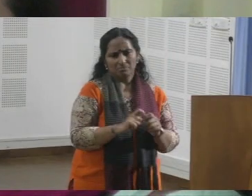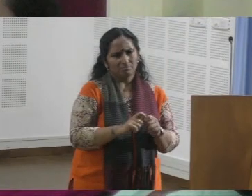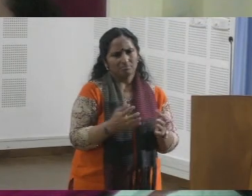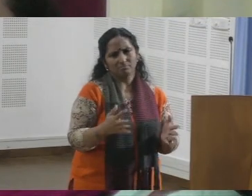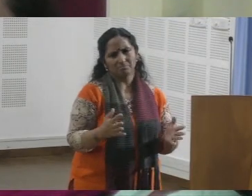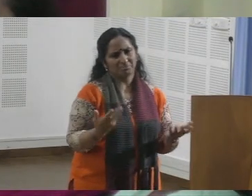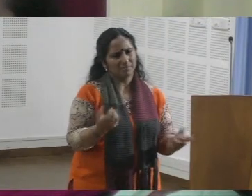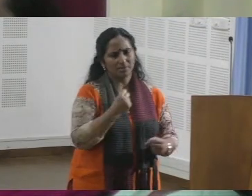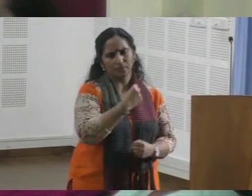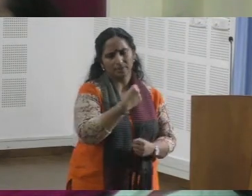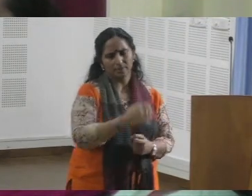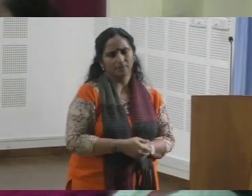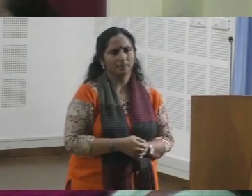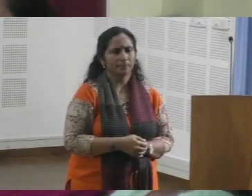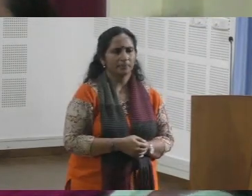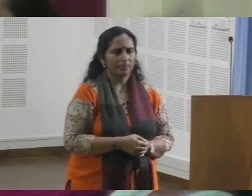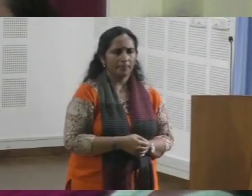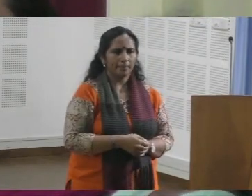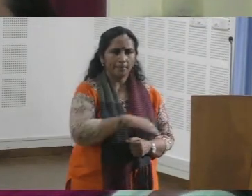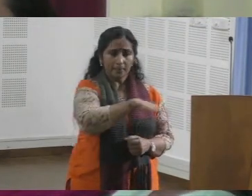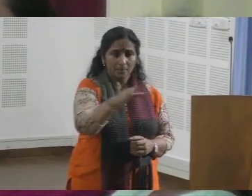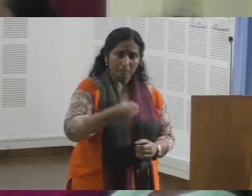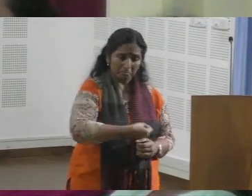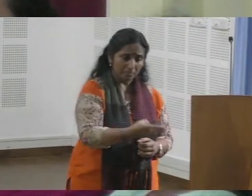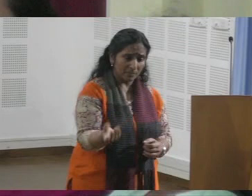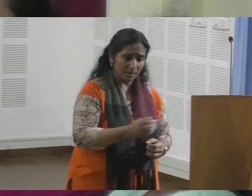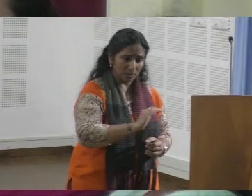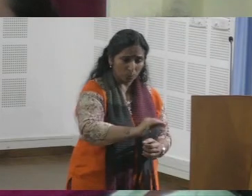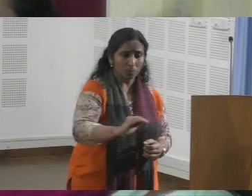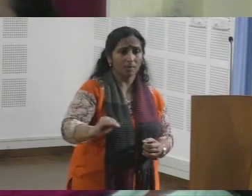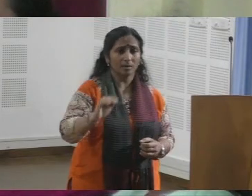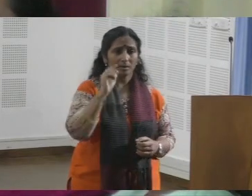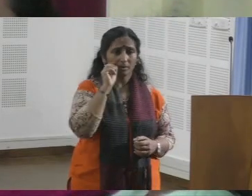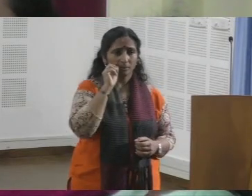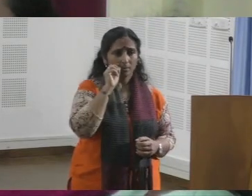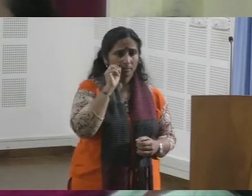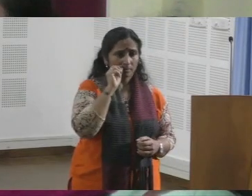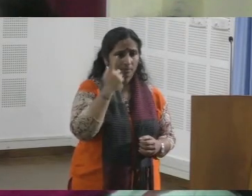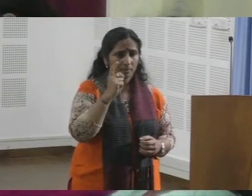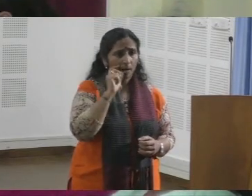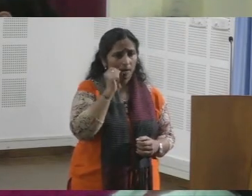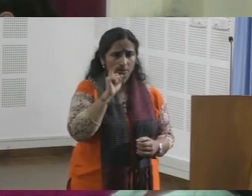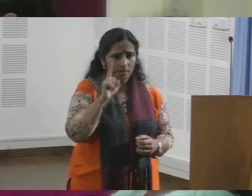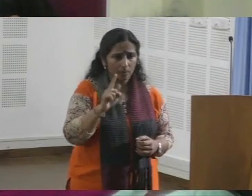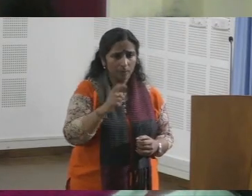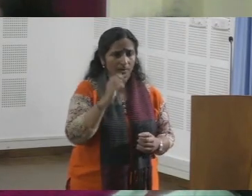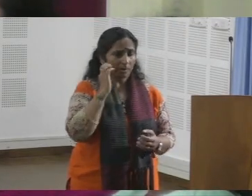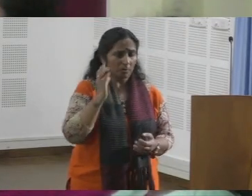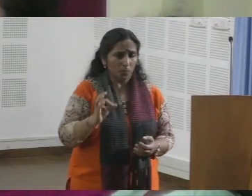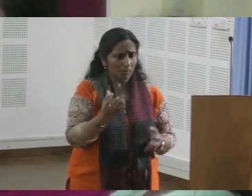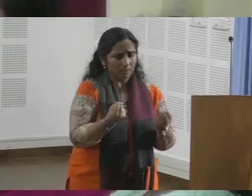നോ മാറ്റർ, ഇവിടെ ഞങ്ങൾ വരുന്ന ഒത്തിരി കുട്ടികളുടെ ഫാദേഴ്സ് അപ്പർഹാൻഡ് എടുക്കുന്ന ഒരുപാട് കുട്ടികളുമുണ്ട്. പക്ഷേ പേരൻസിൻ്റെ ഒരു ക്രൂഷ്യൽ റോൾ